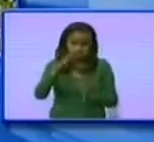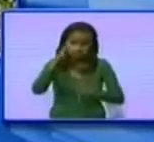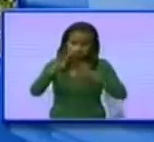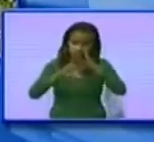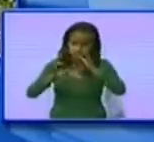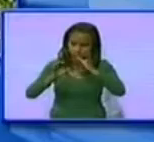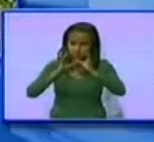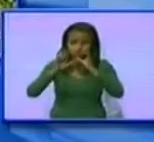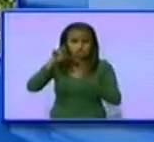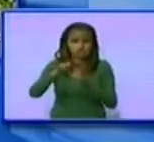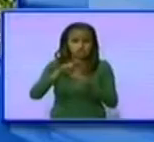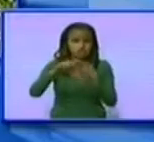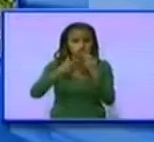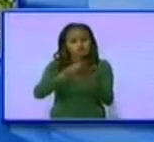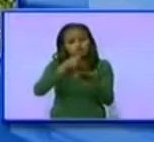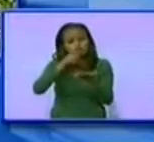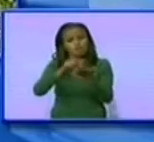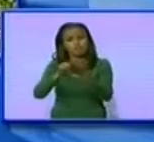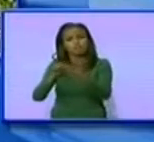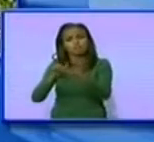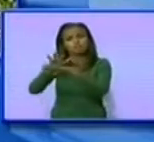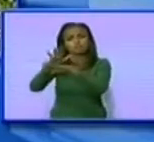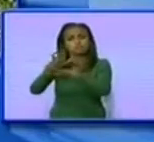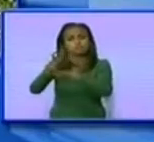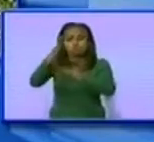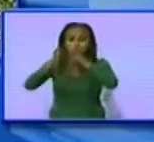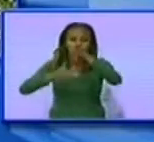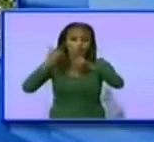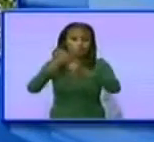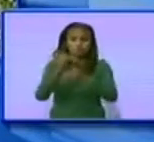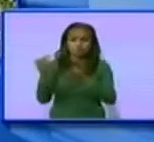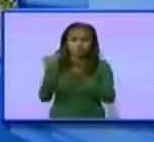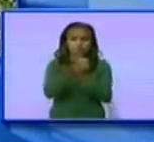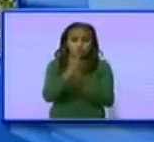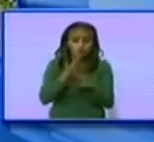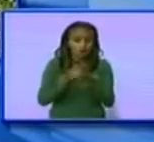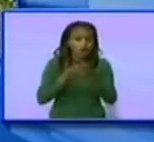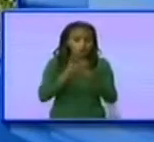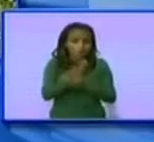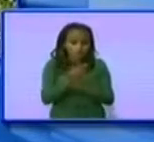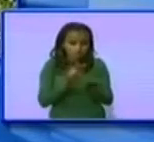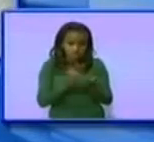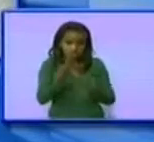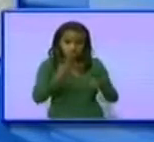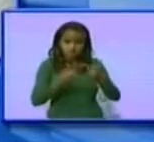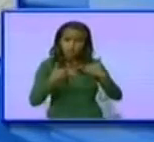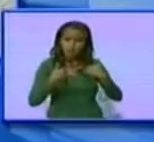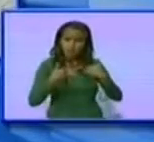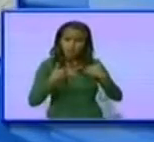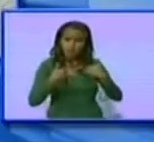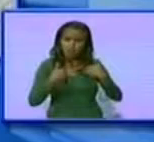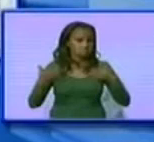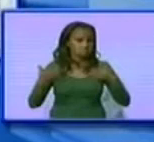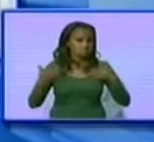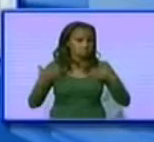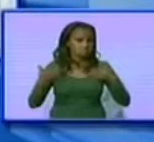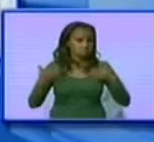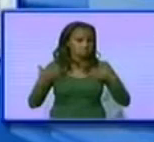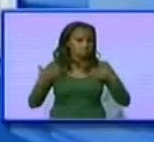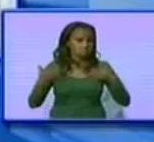በትምህርት ቤቱ በኩል ደብዳቤ ተልኮላቸው ምልክት ቋንቋ ስልጠና እንዲወስዱ ከዛ በኋላ እዚህ መጥተው ያለውን ነገር ሲያዩ ነው ደስተኛ ሆኖ ትምህርቱን